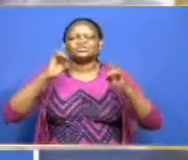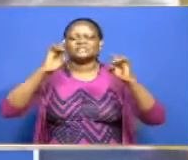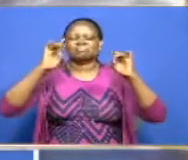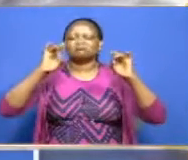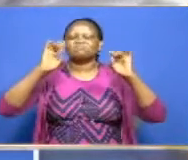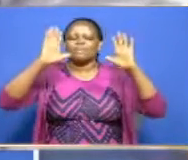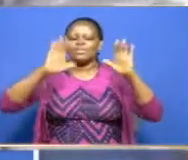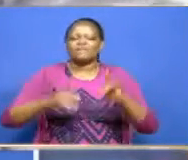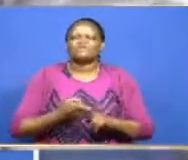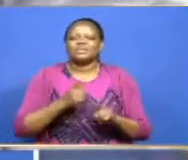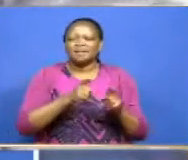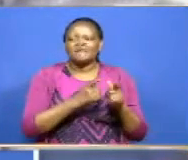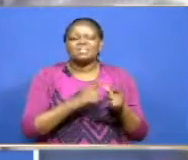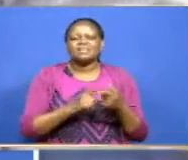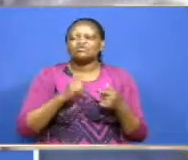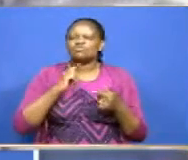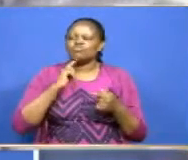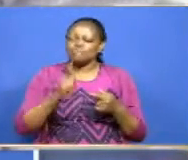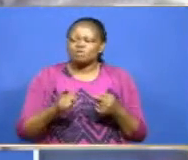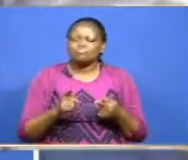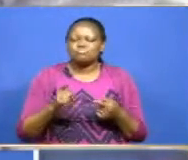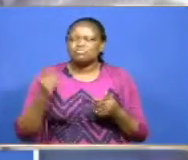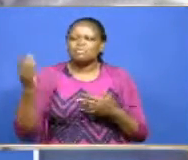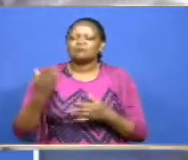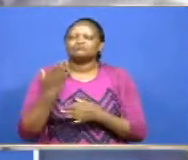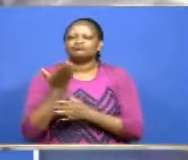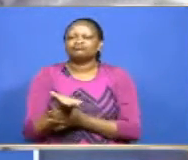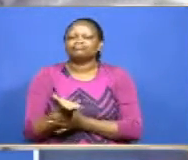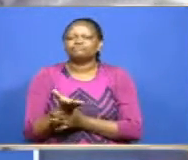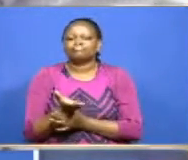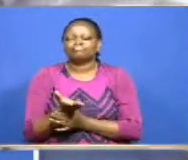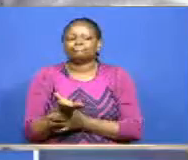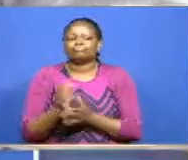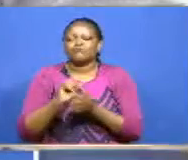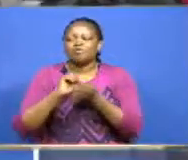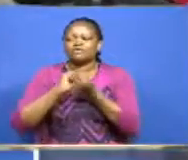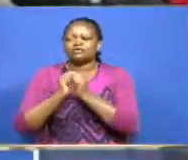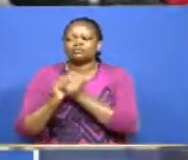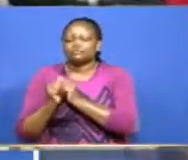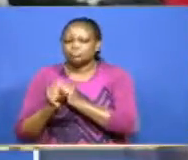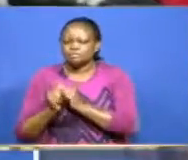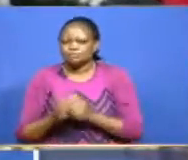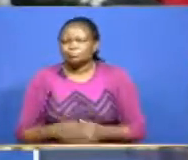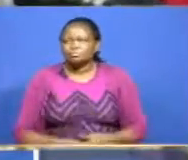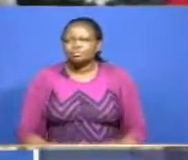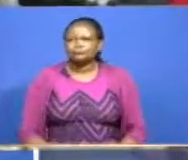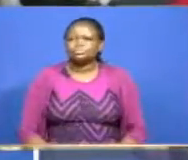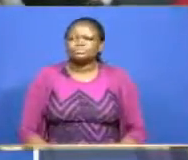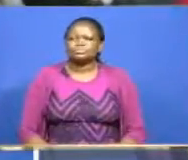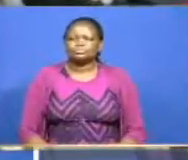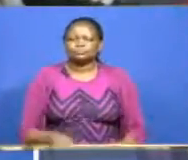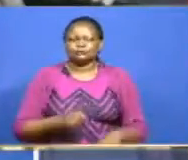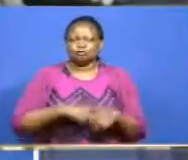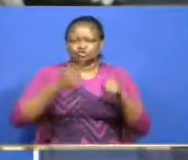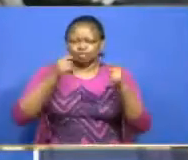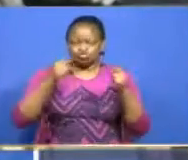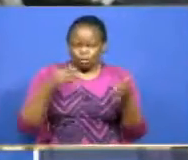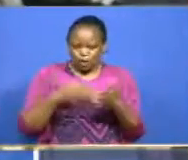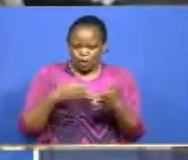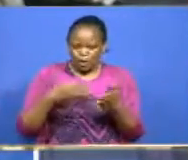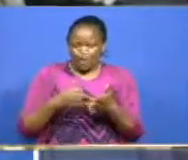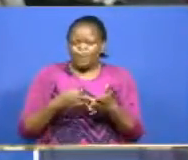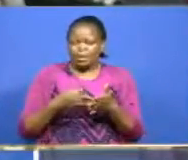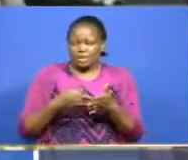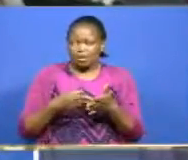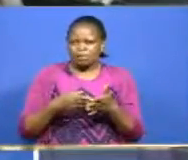na akawaagiza kuwasilisha ombi lingine lilifanyiwe marekebisho. Katika kujaribu kuzuia kusahiliwa